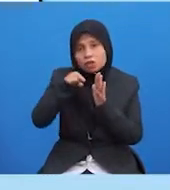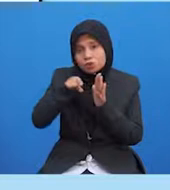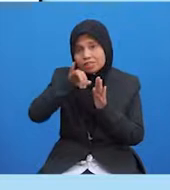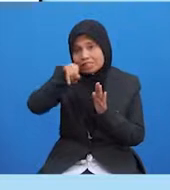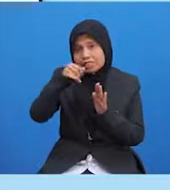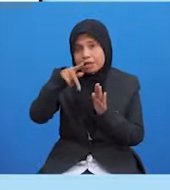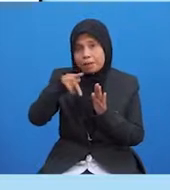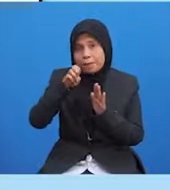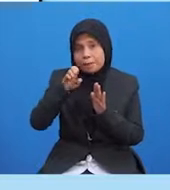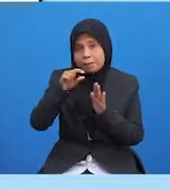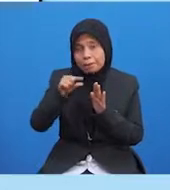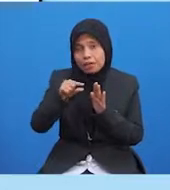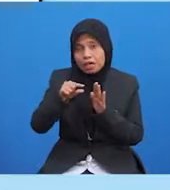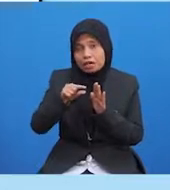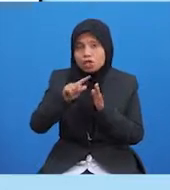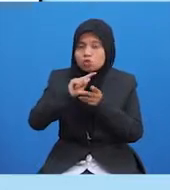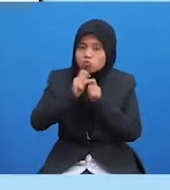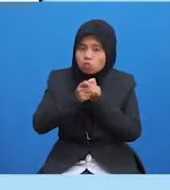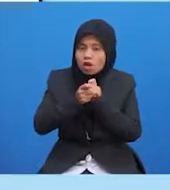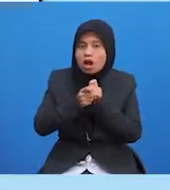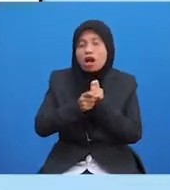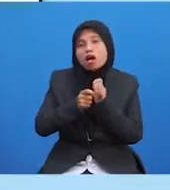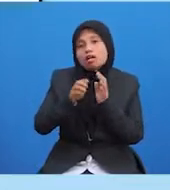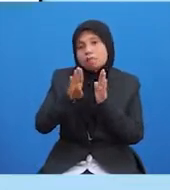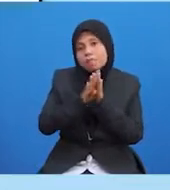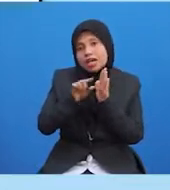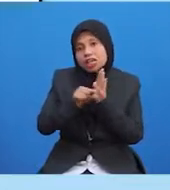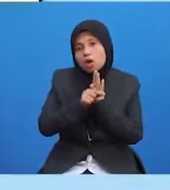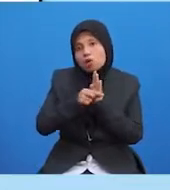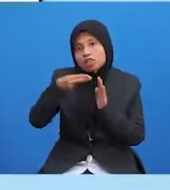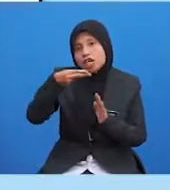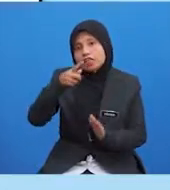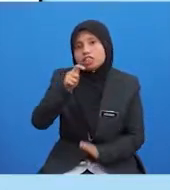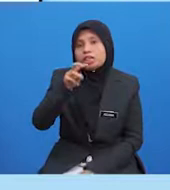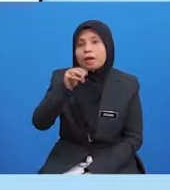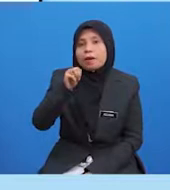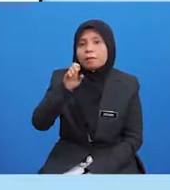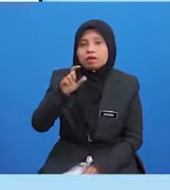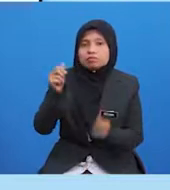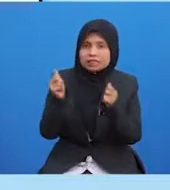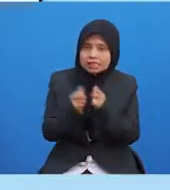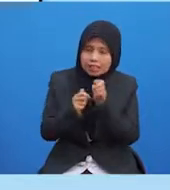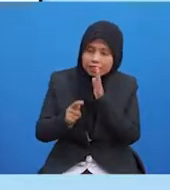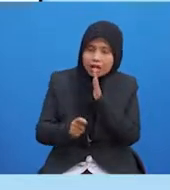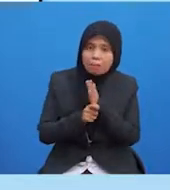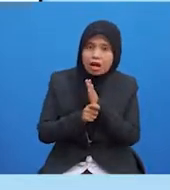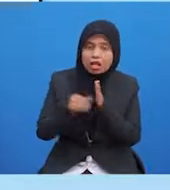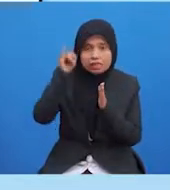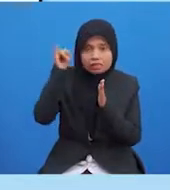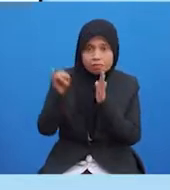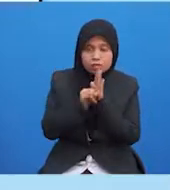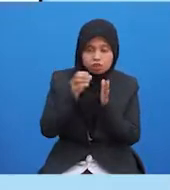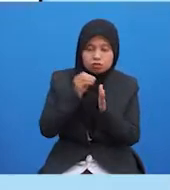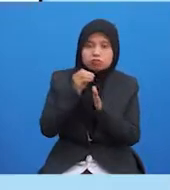gambar.jpg akan menukar latar belakang dokumen HTML dengan menambah imej